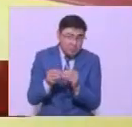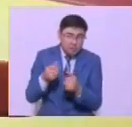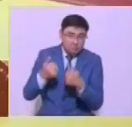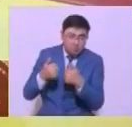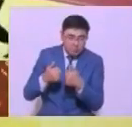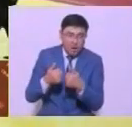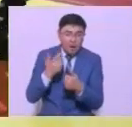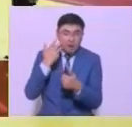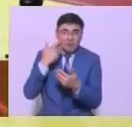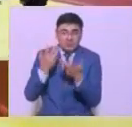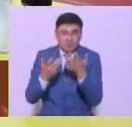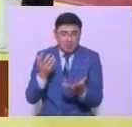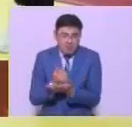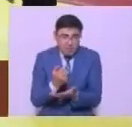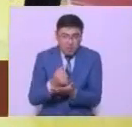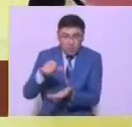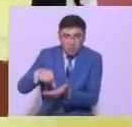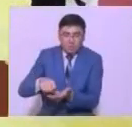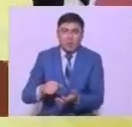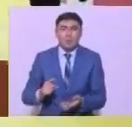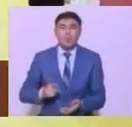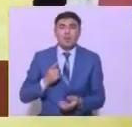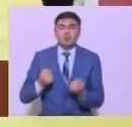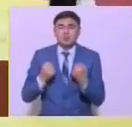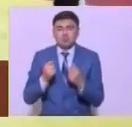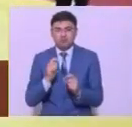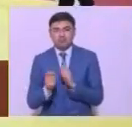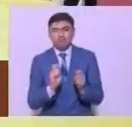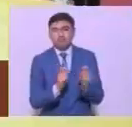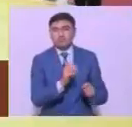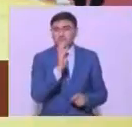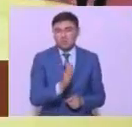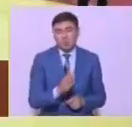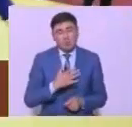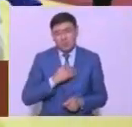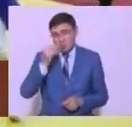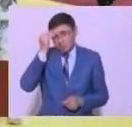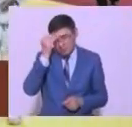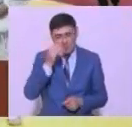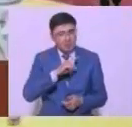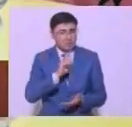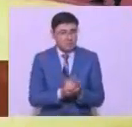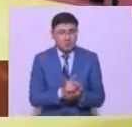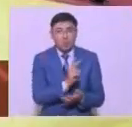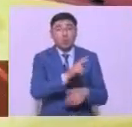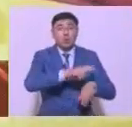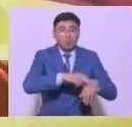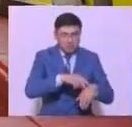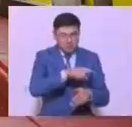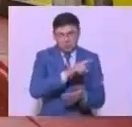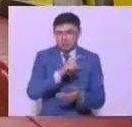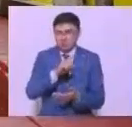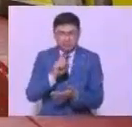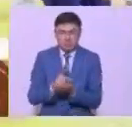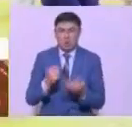мастера спорта. Я считаю, что, будучи сотрудниками внутренних дел, необходимо поддерживать спортивный образ жизни. Мы гордимся Жандарбеком.